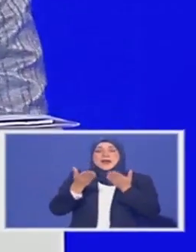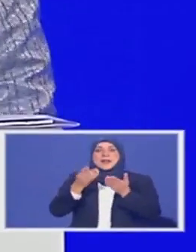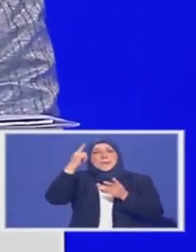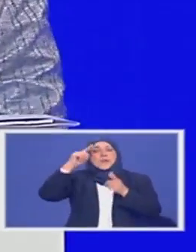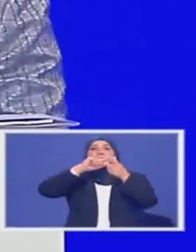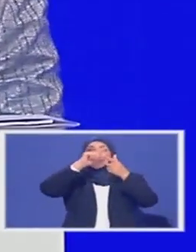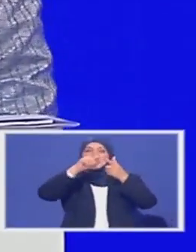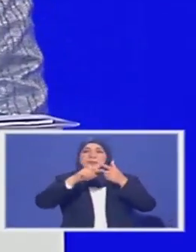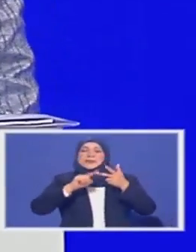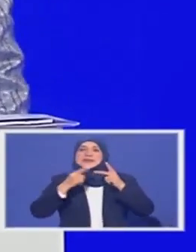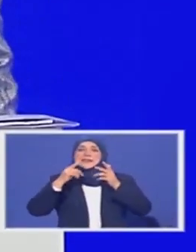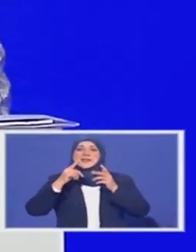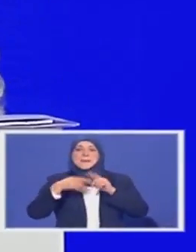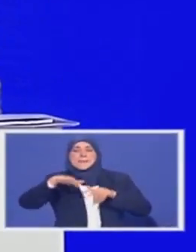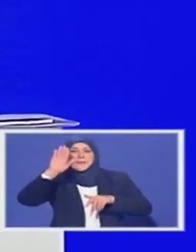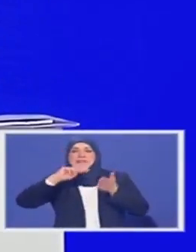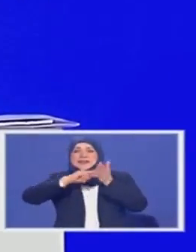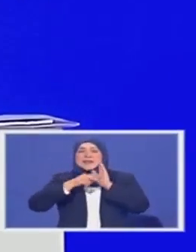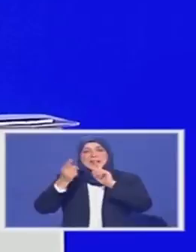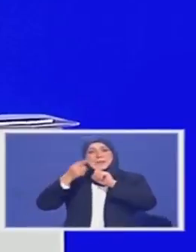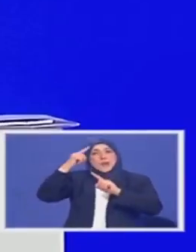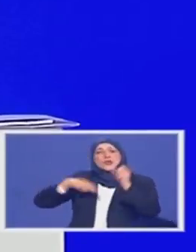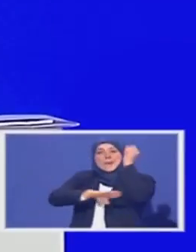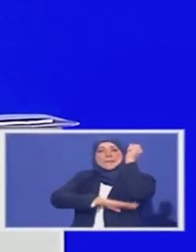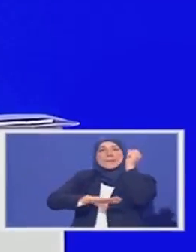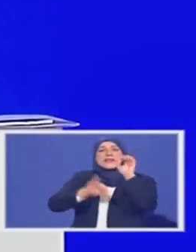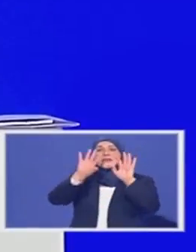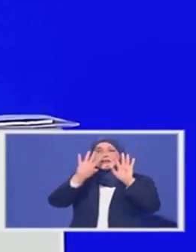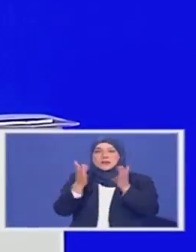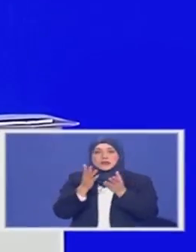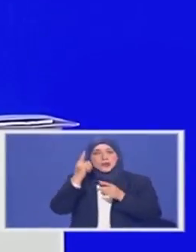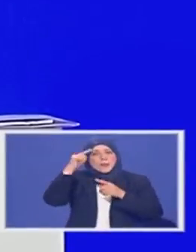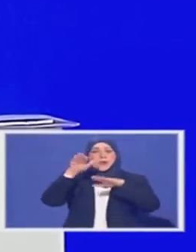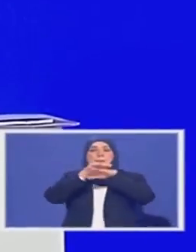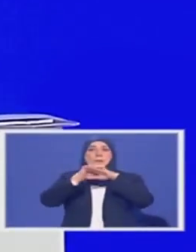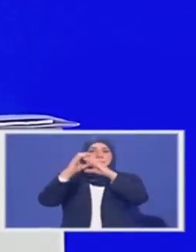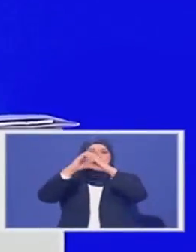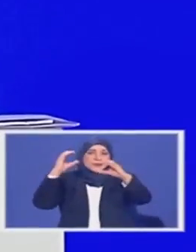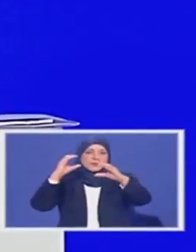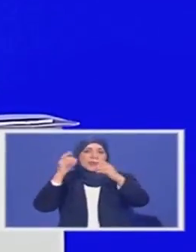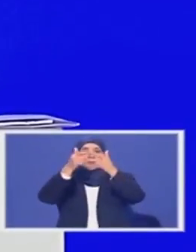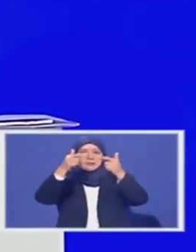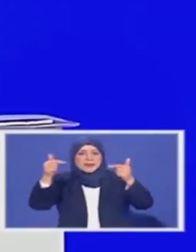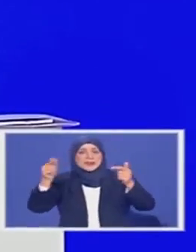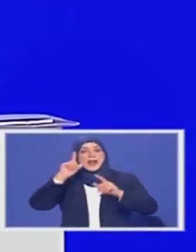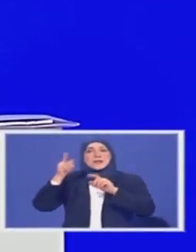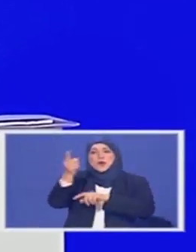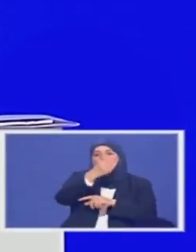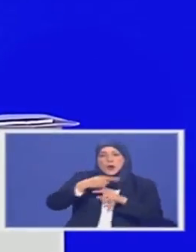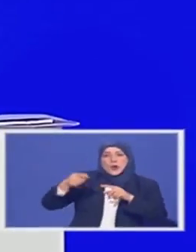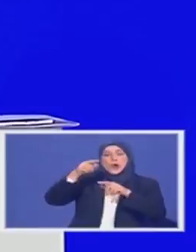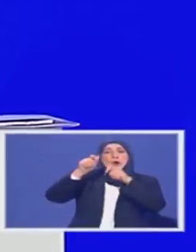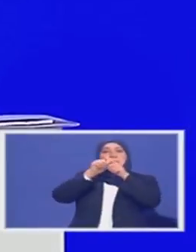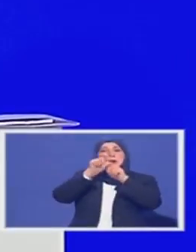للمراحل. المبادئ الأساسية من قبل معهد الصحة بالنسبة للوسائل النقل كلها يلزمها تحترم